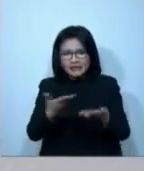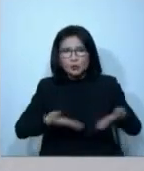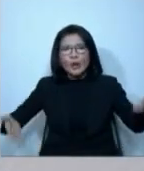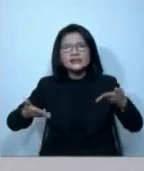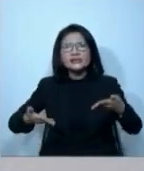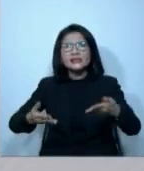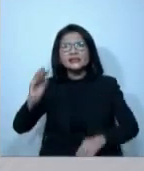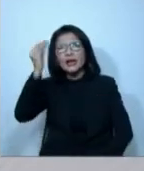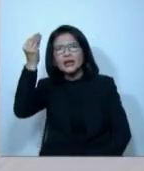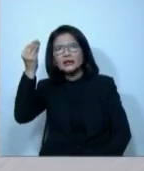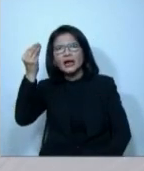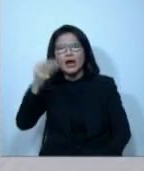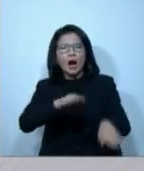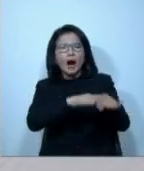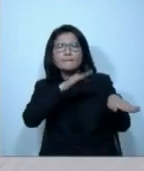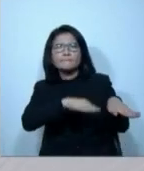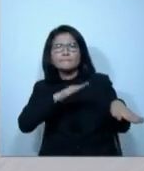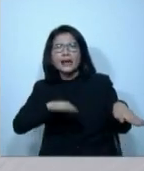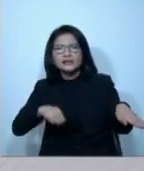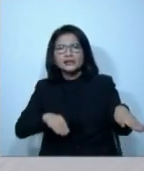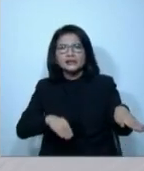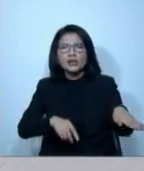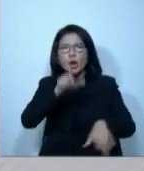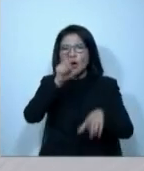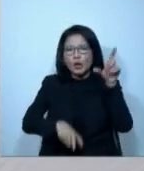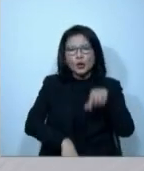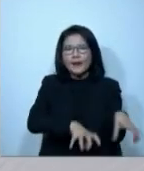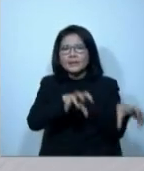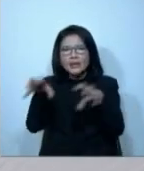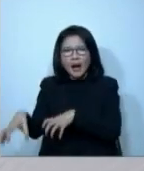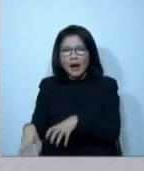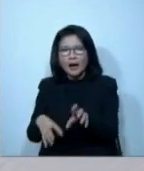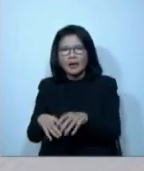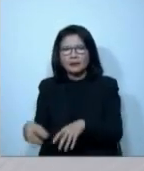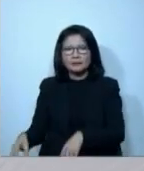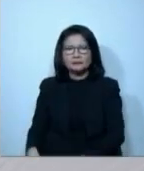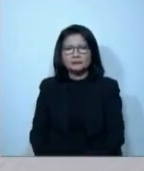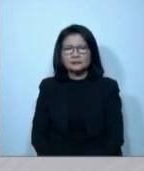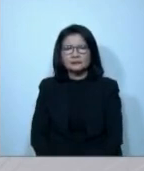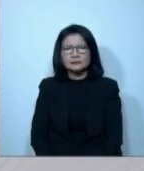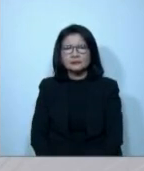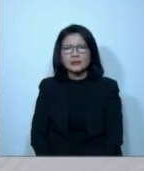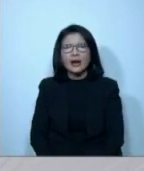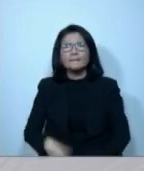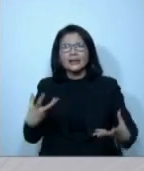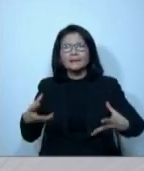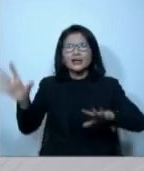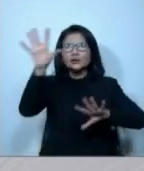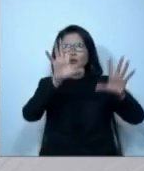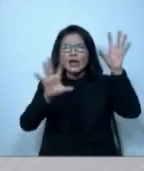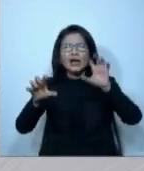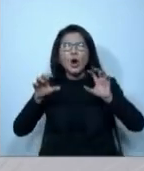Jakarta, traffic jam, orang bermigrasi, bagaimana polusi yang